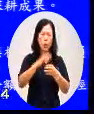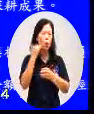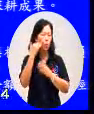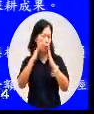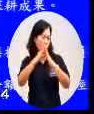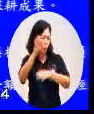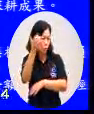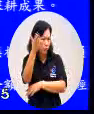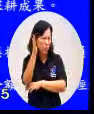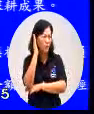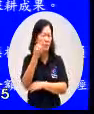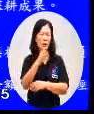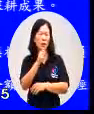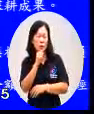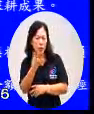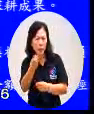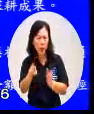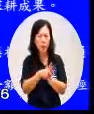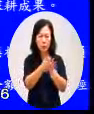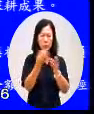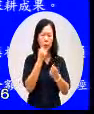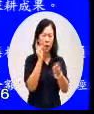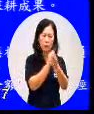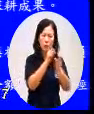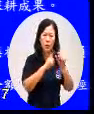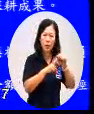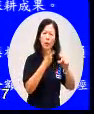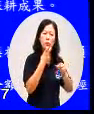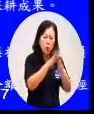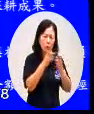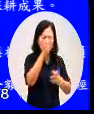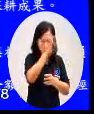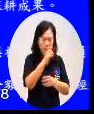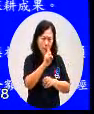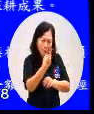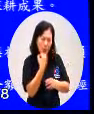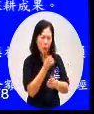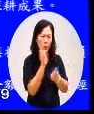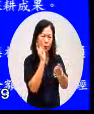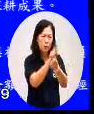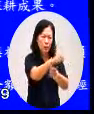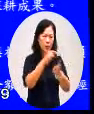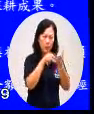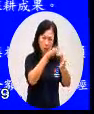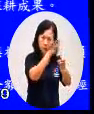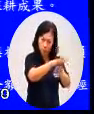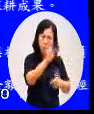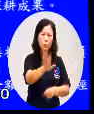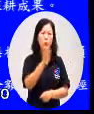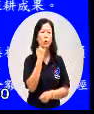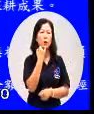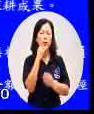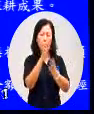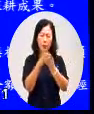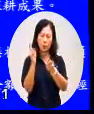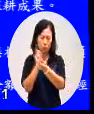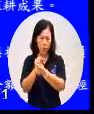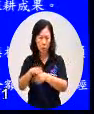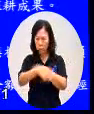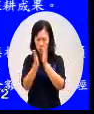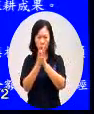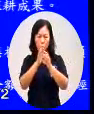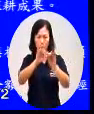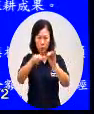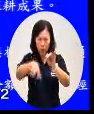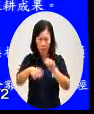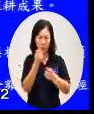钱？爱个找理由，个中央掏钱，没不多的。我想对市政，对你整个所有的这个地方发